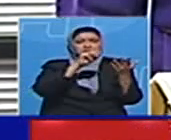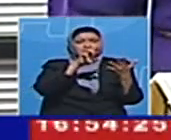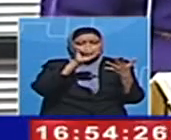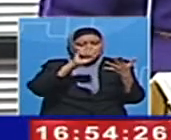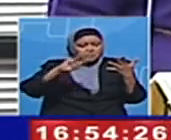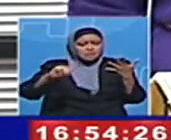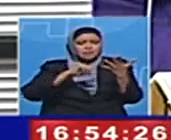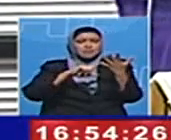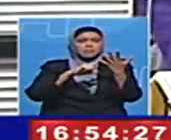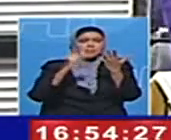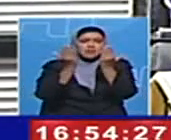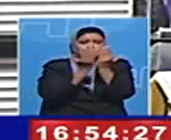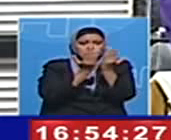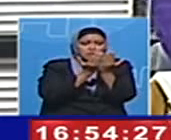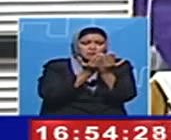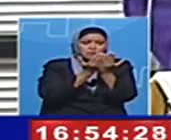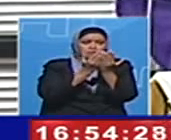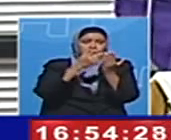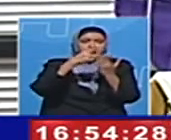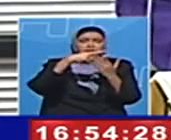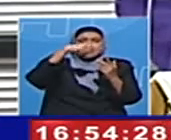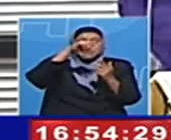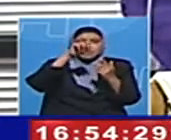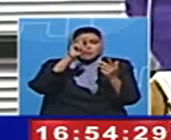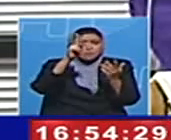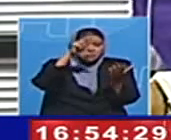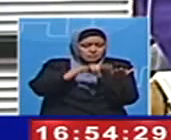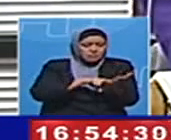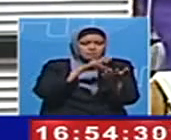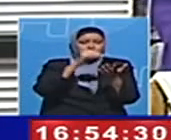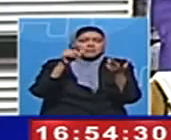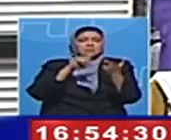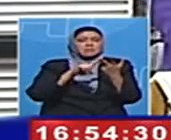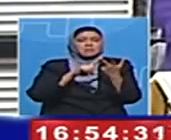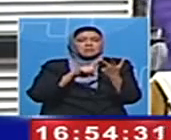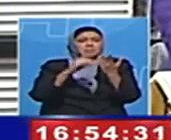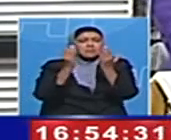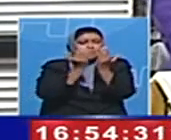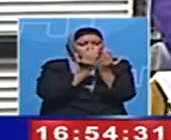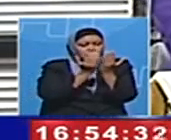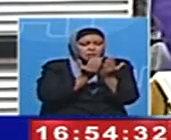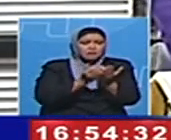sekolah Pondok yang berdaftar dan sekolah menengah kebangsaan Cina atau confforming school yang mengguna pakai kurikulum